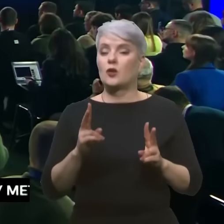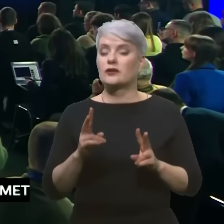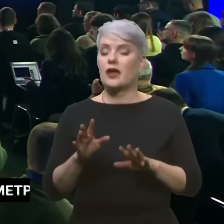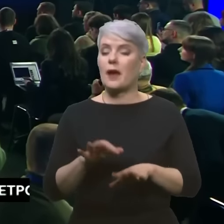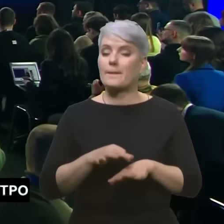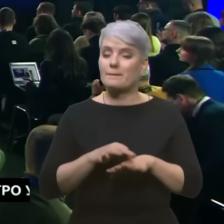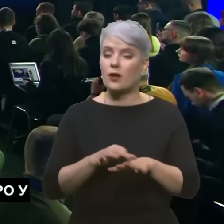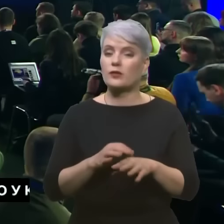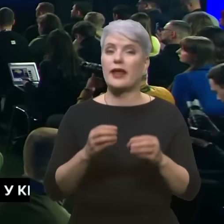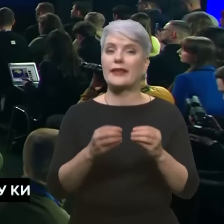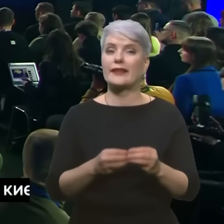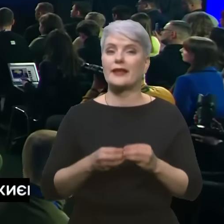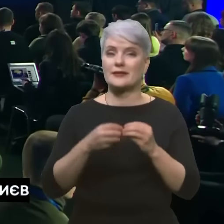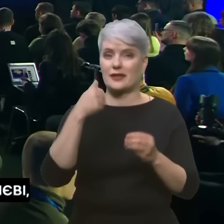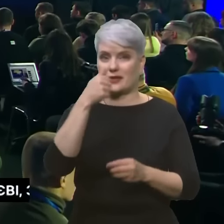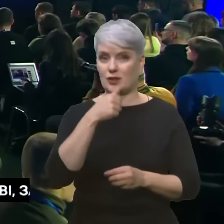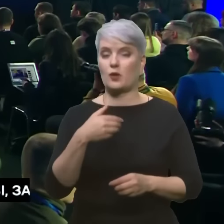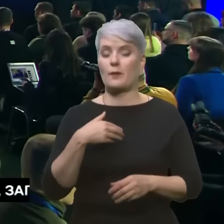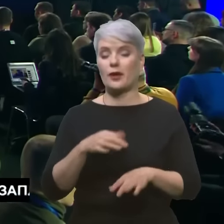його десятиріччями, ми проходимо